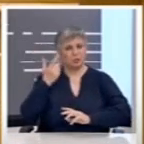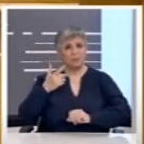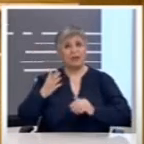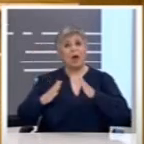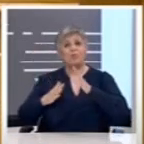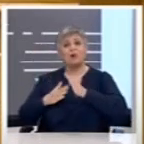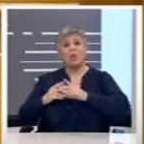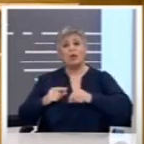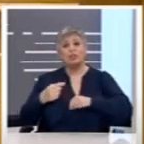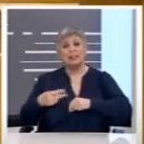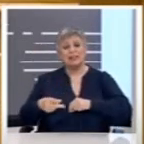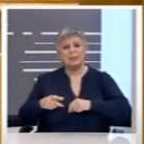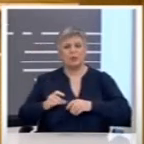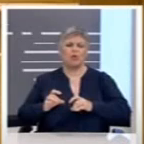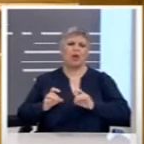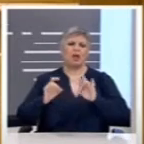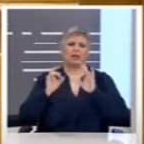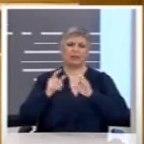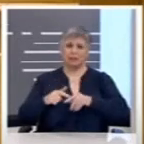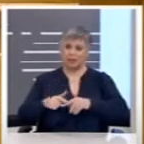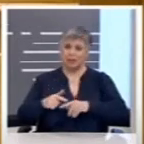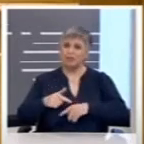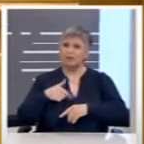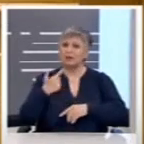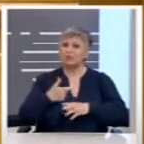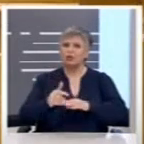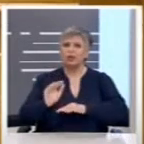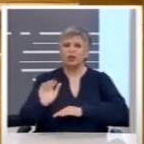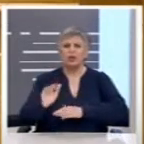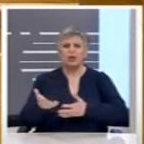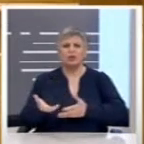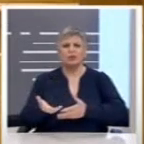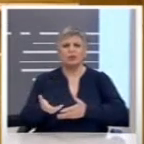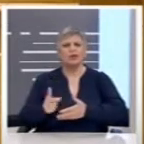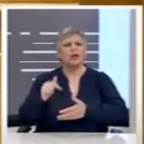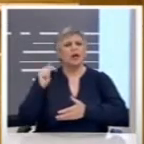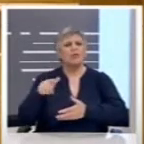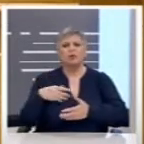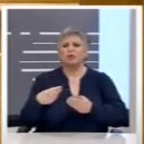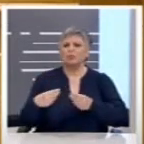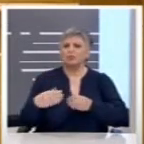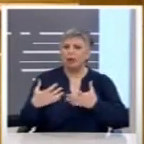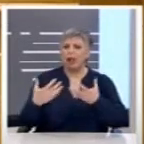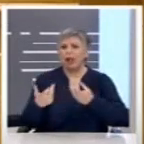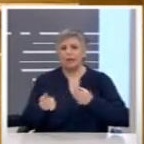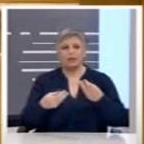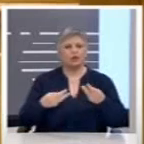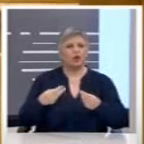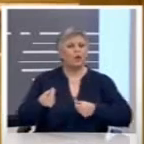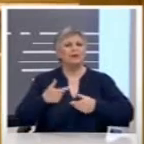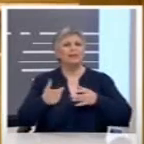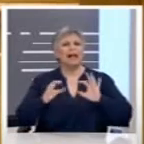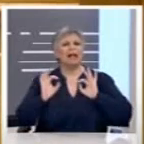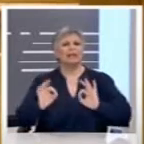Τούρκο Υπουργό Εξωτερικών να του πει τελικά γιατί είναι τόσο ευέλικτος όπως περιέγραφε και αν θέλει απλώς μια συμφωνία